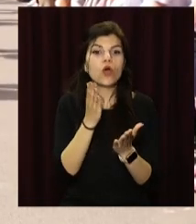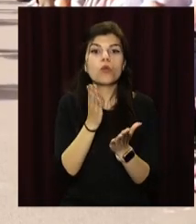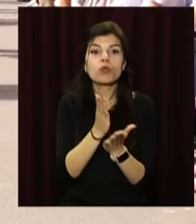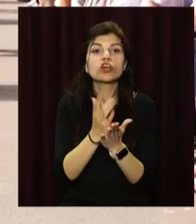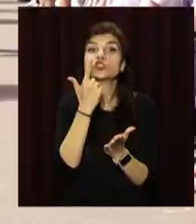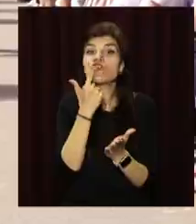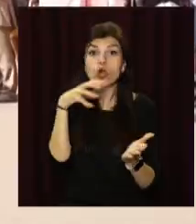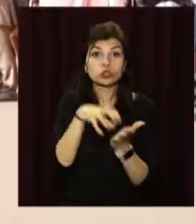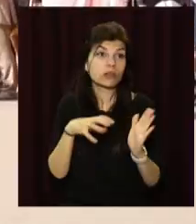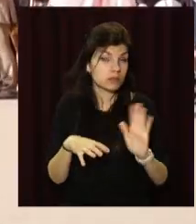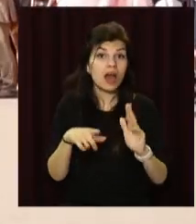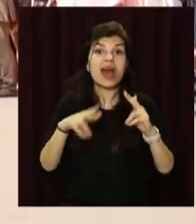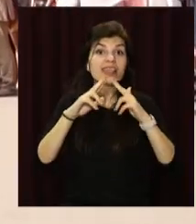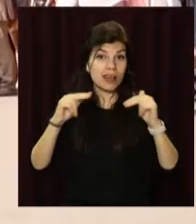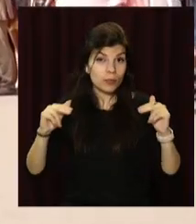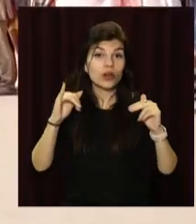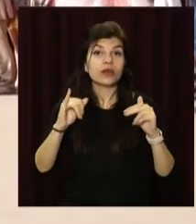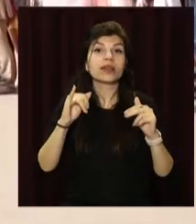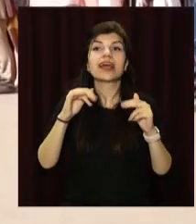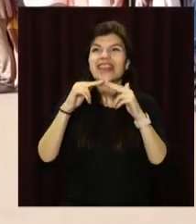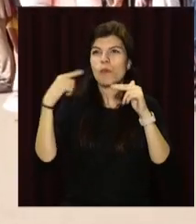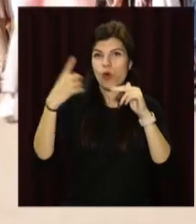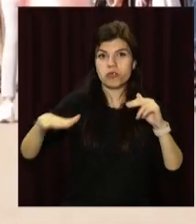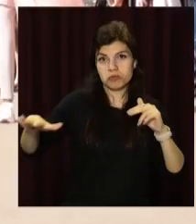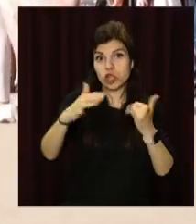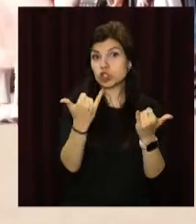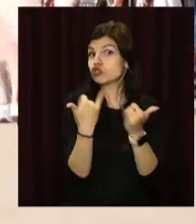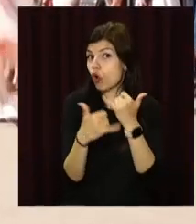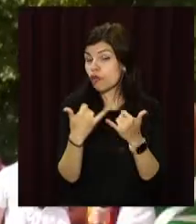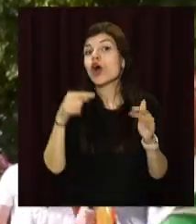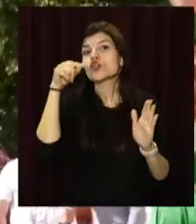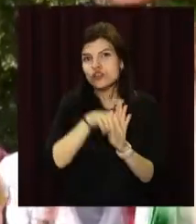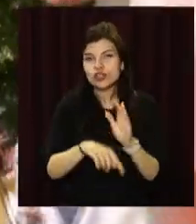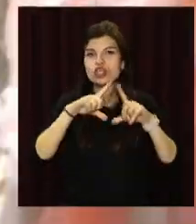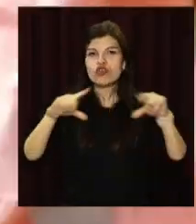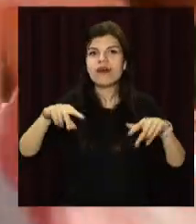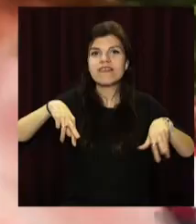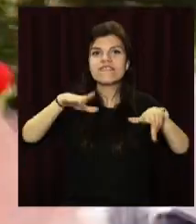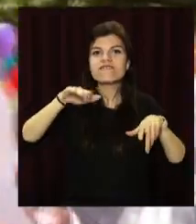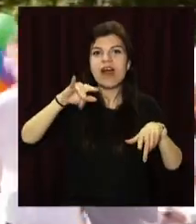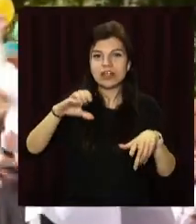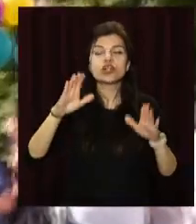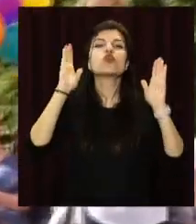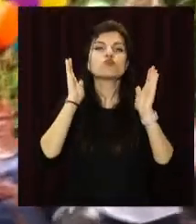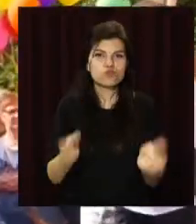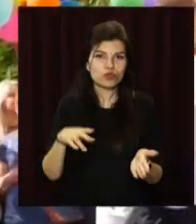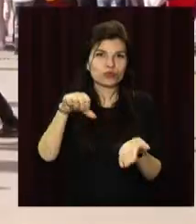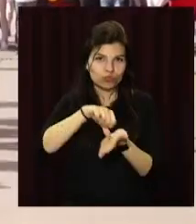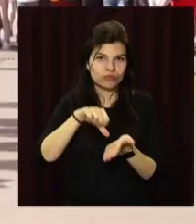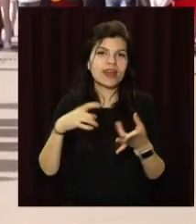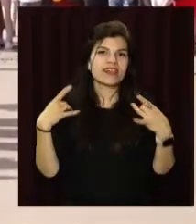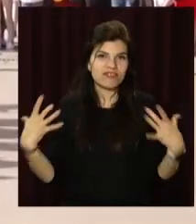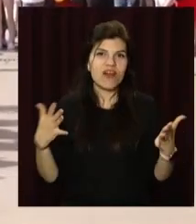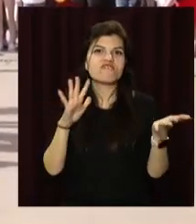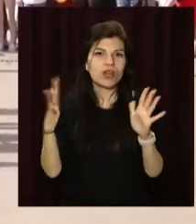червоній карантинній зоні. Дніпропетровщина та, зокрема, Дніпро зараз у жовті. А отже, шкільний вальс випускники танцюватимуть